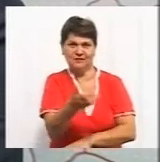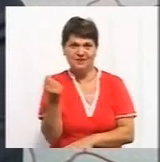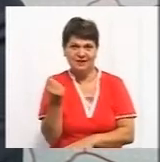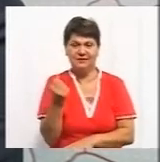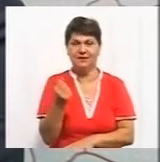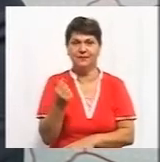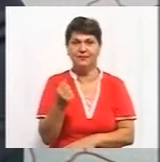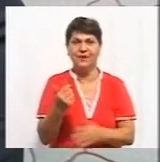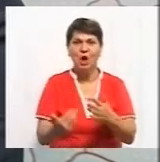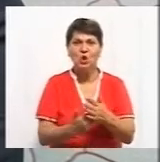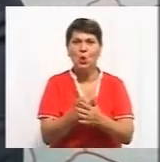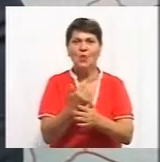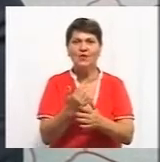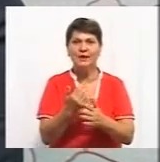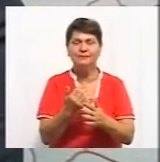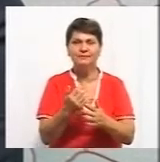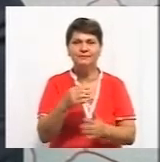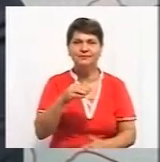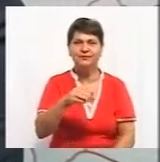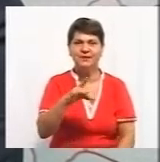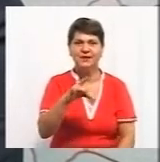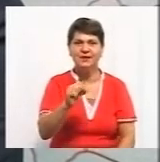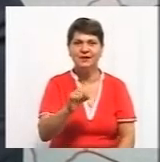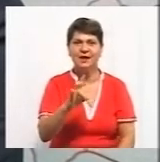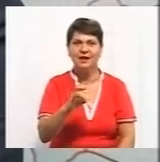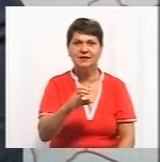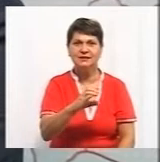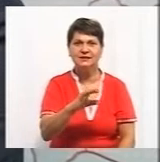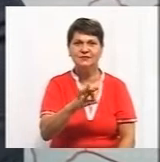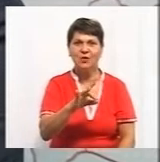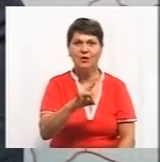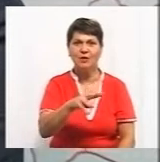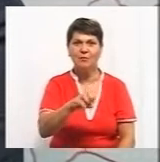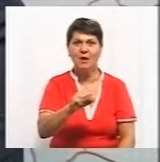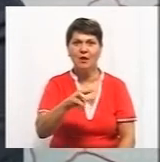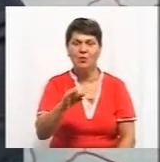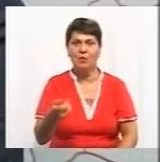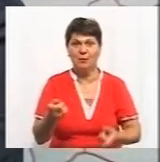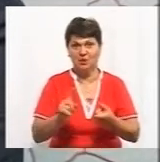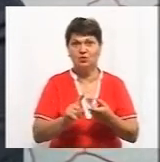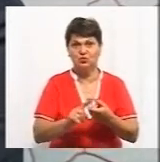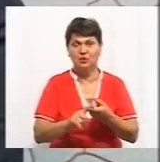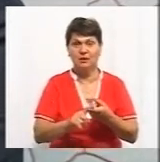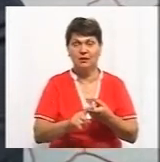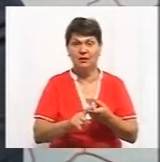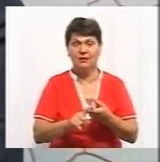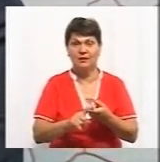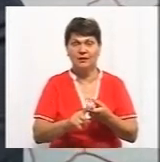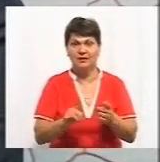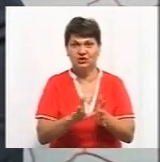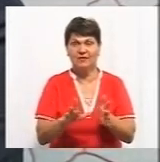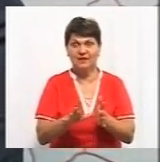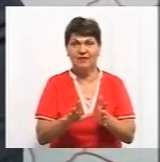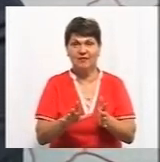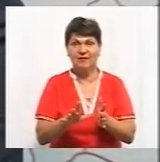один трансформатор, і винести його за межі, що дозволить підключити живлення до даної мережі, відповідно забезпечити, будемо